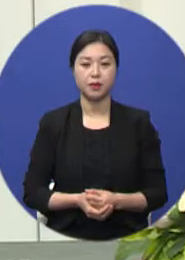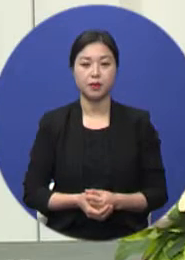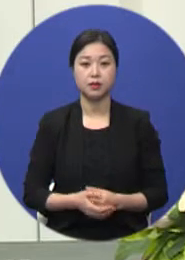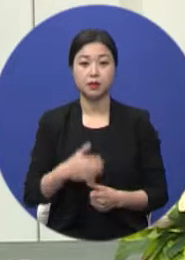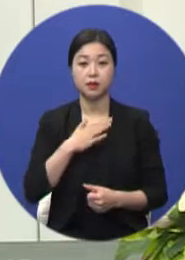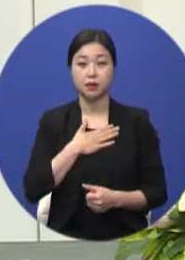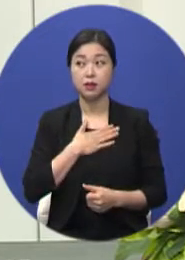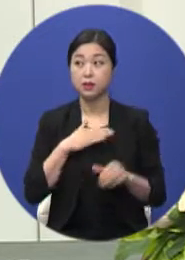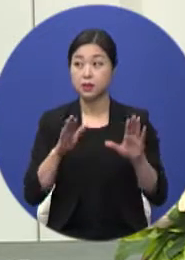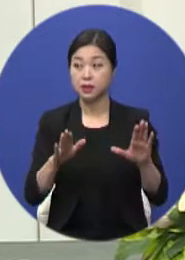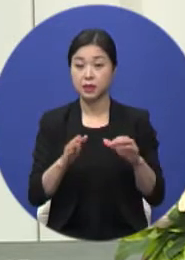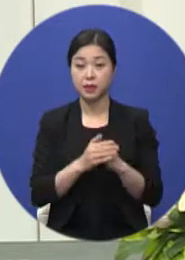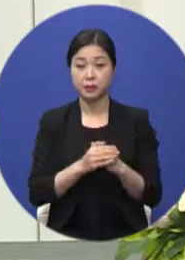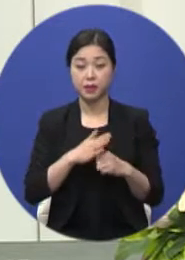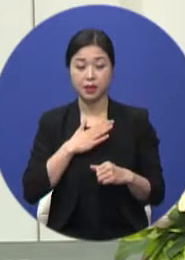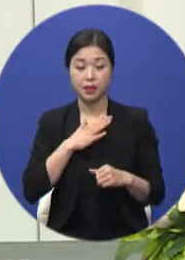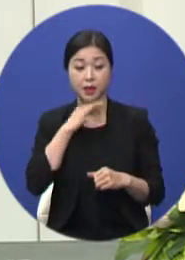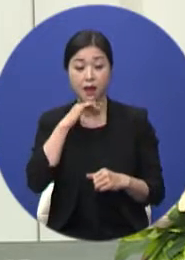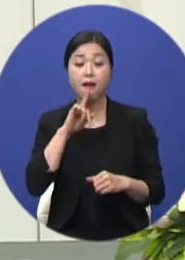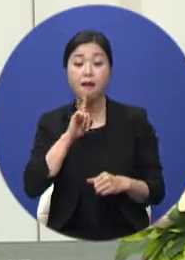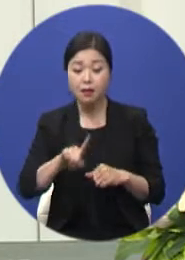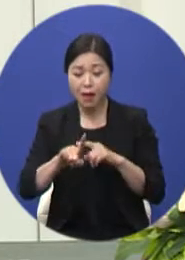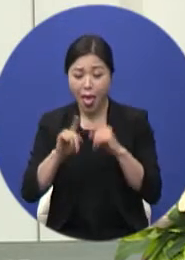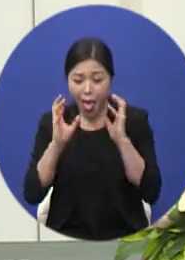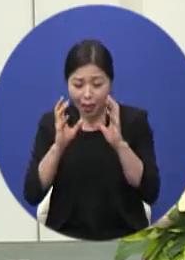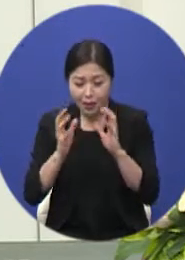지금 한 살짜리 늦둥이도 키우고 있지만.